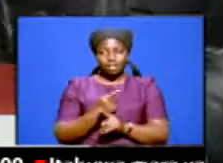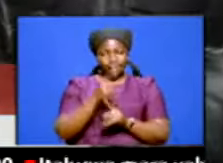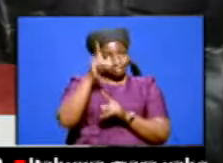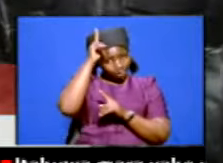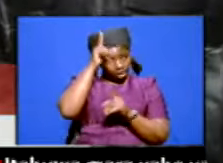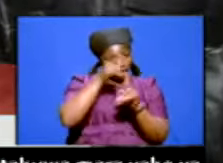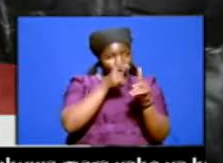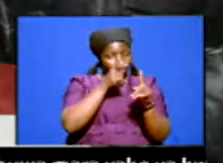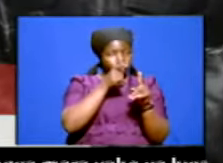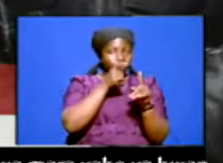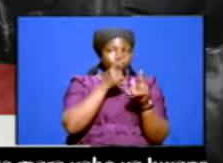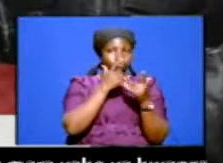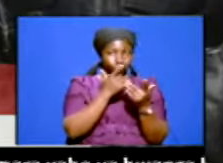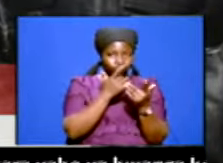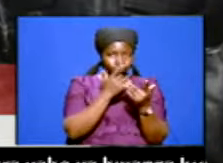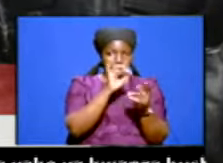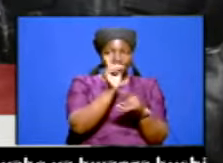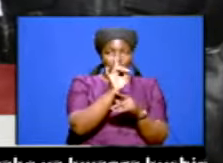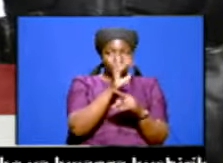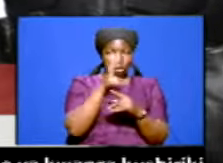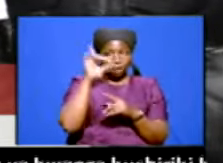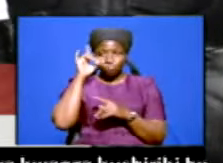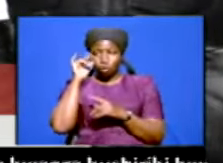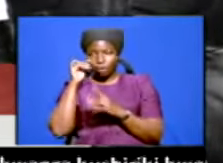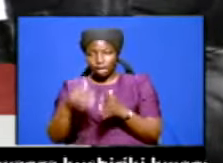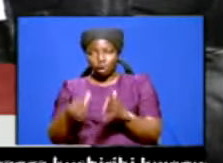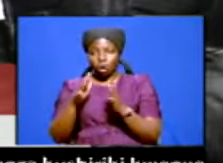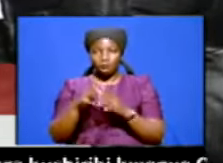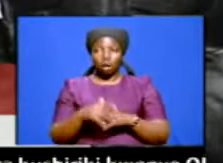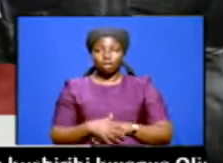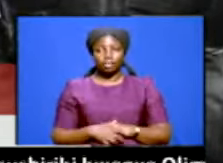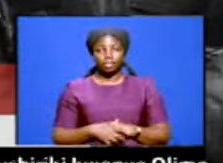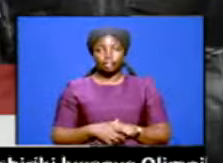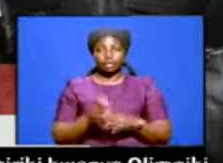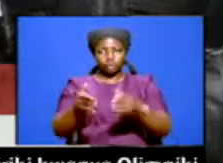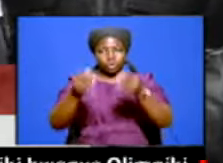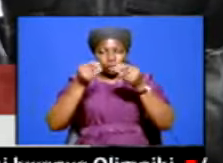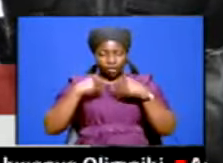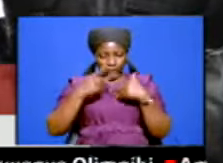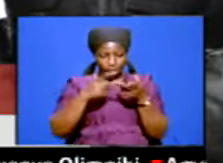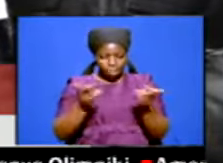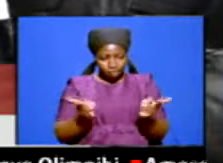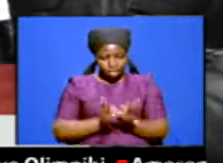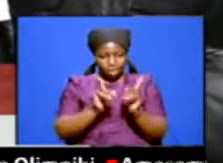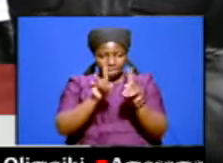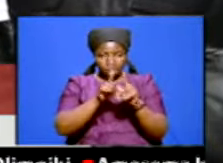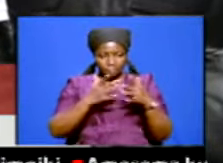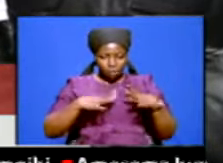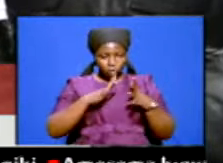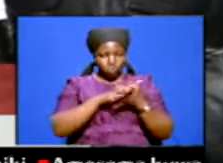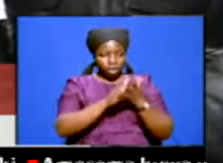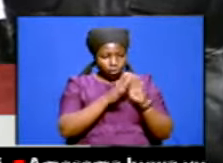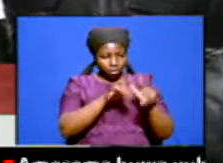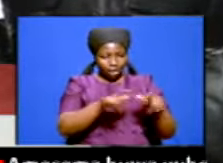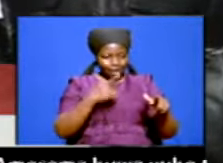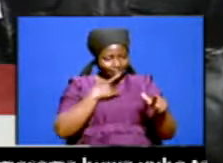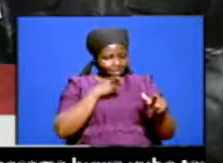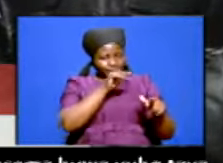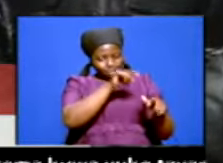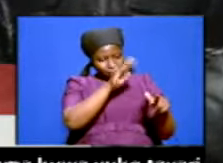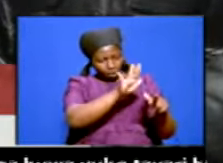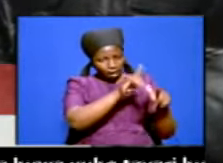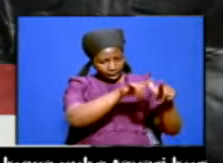Mombasa. Watupatie pahali kama squatters, waje atuambie sehemu yenu ndio hii na sisi yetu ndio